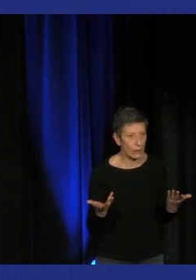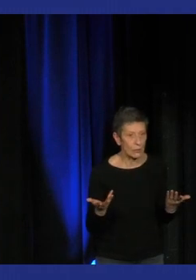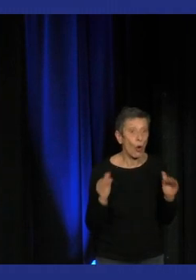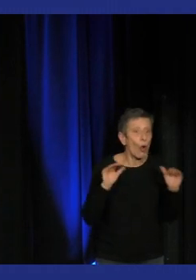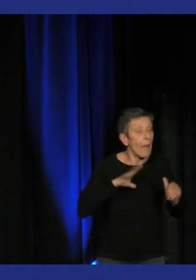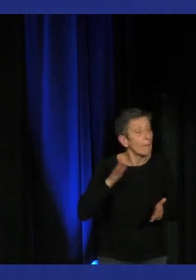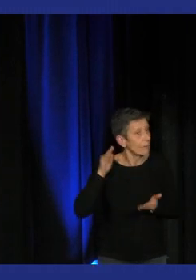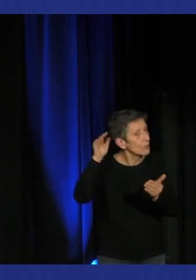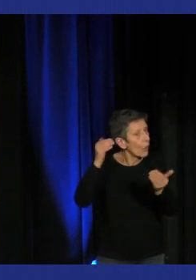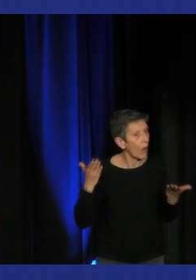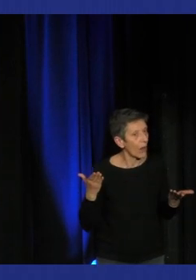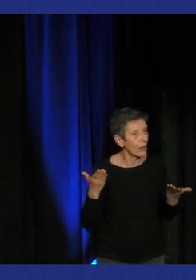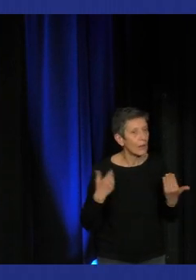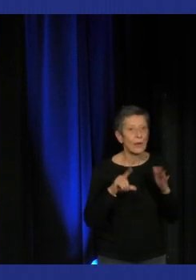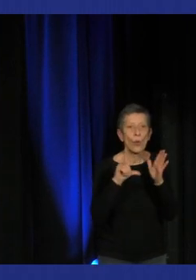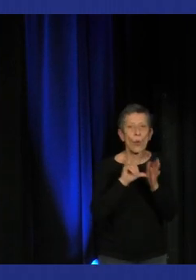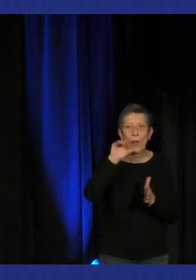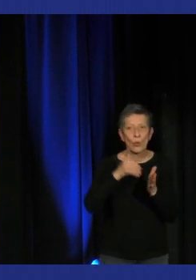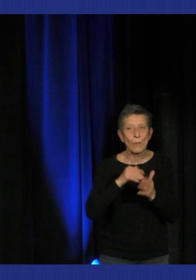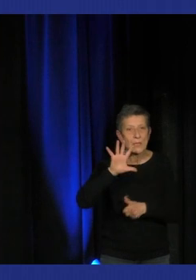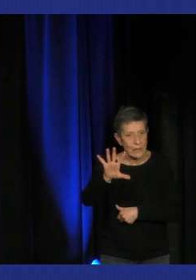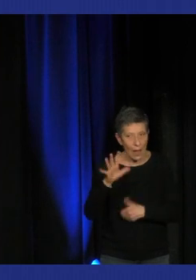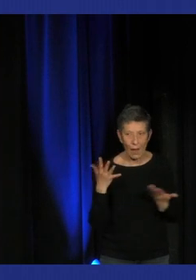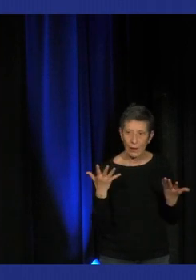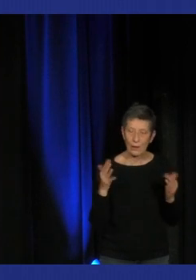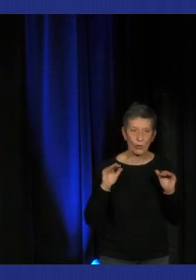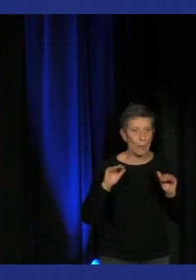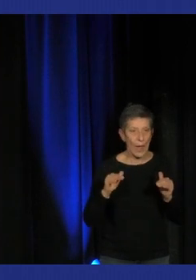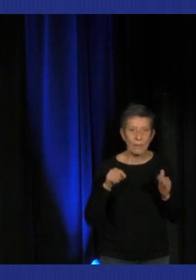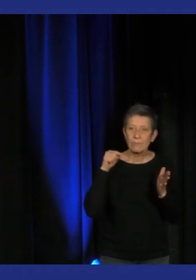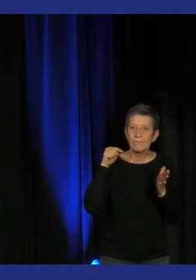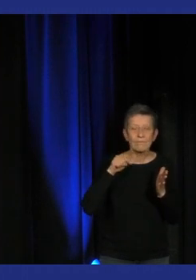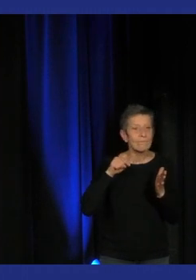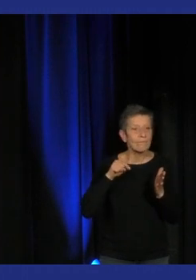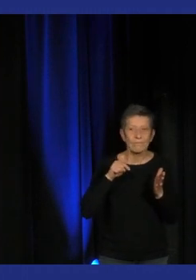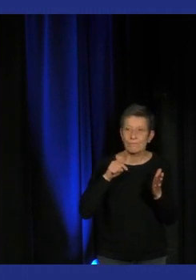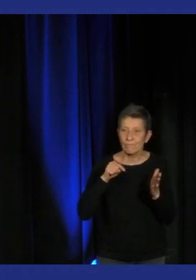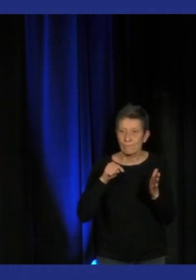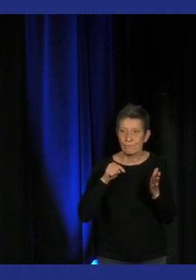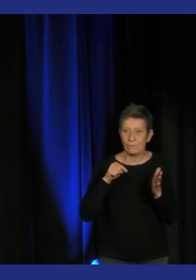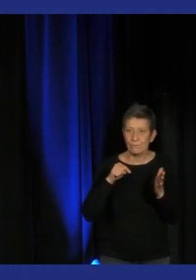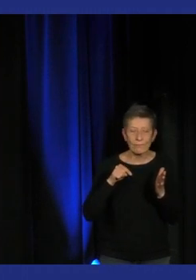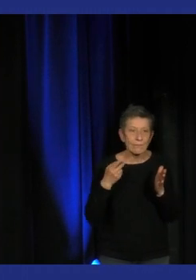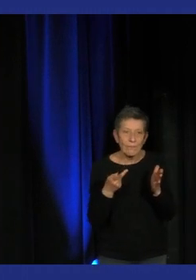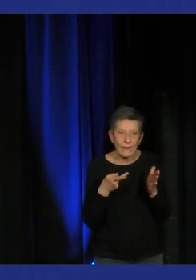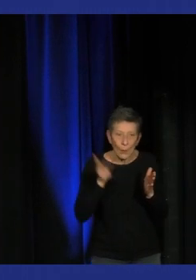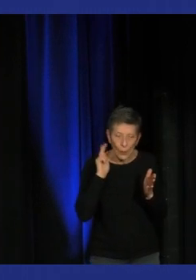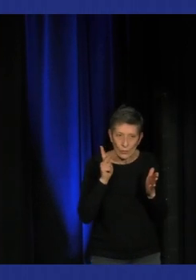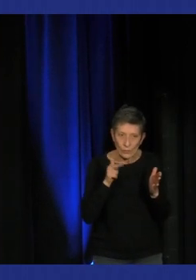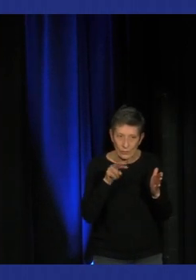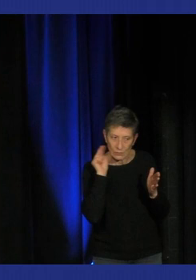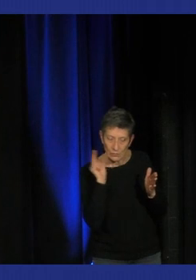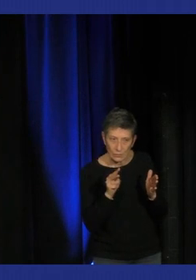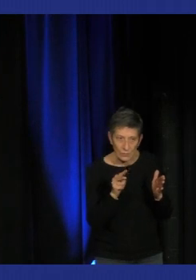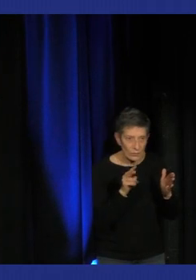d'espoir. La loi de 2005, elle était quand même principalement tournée sur quelques familles de handicap et